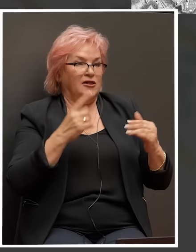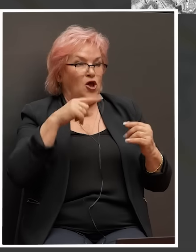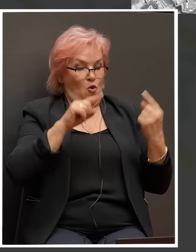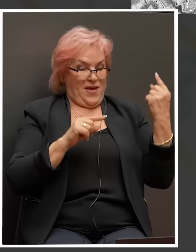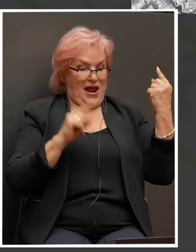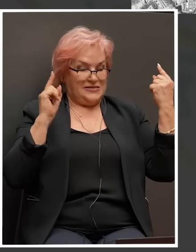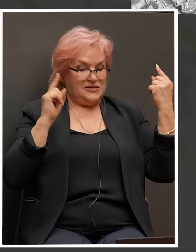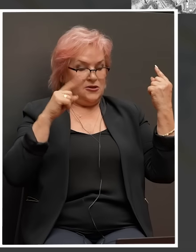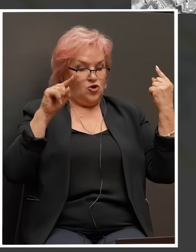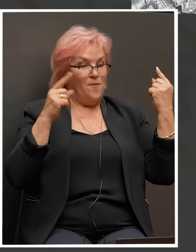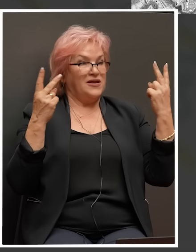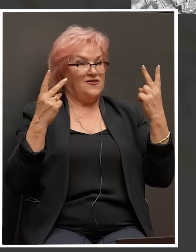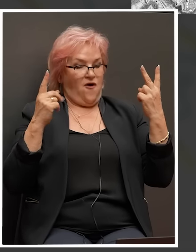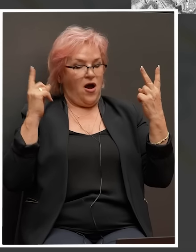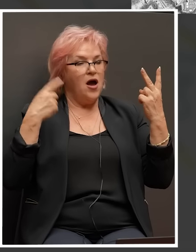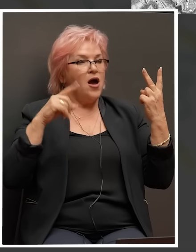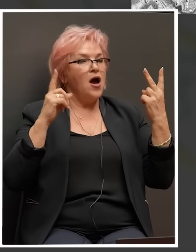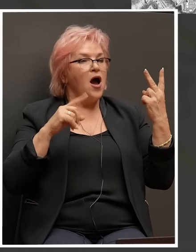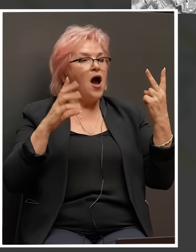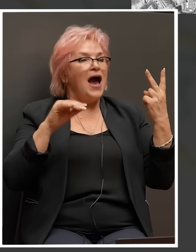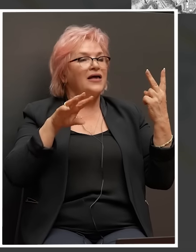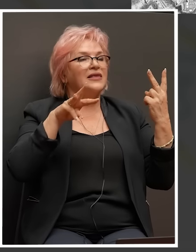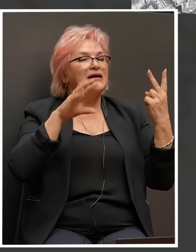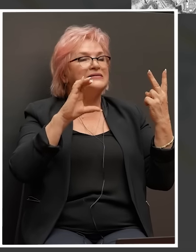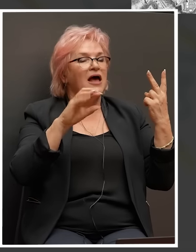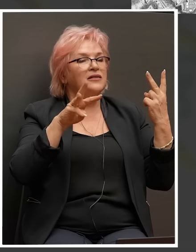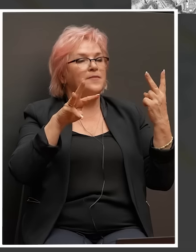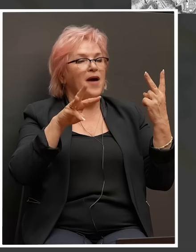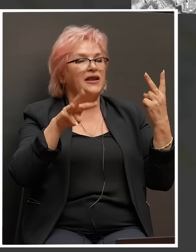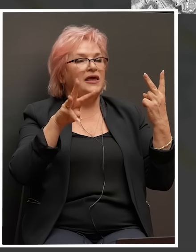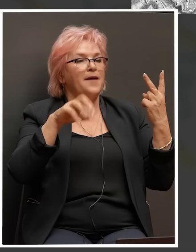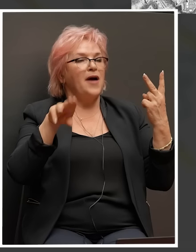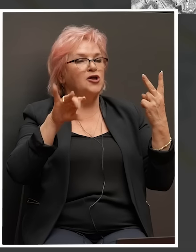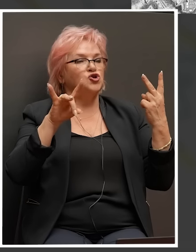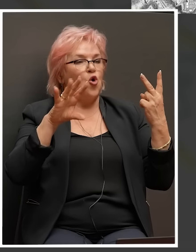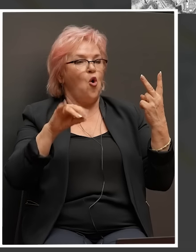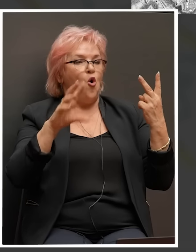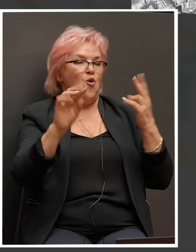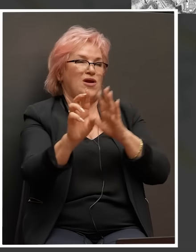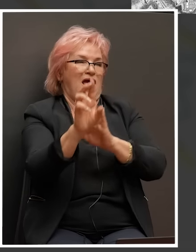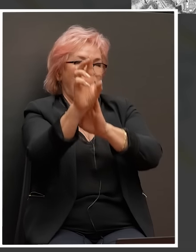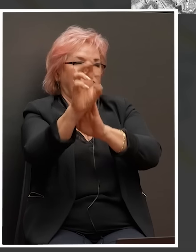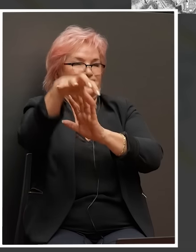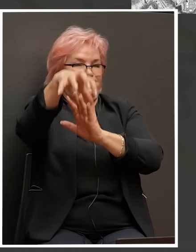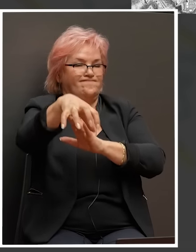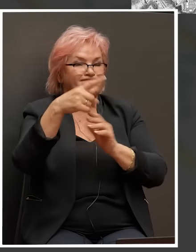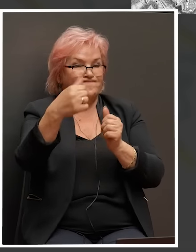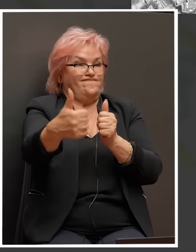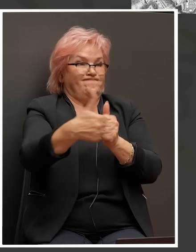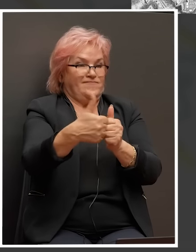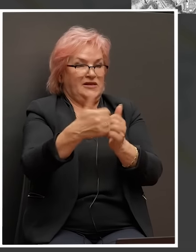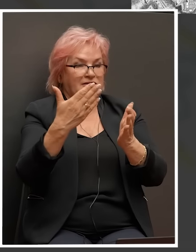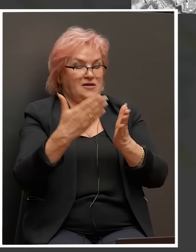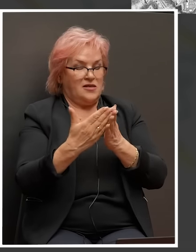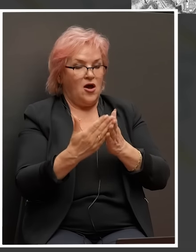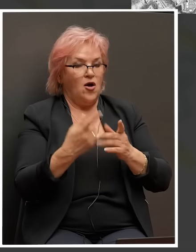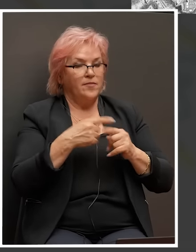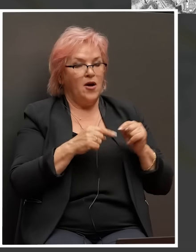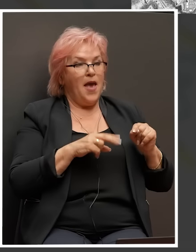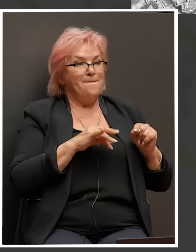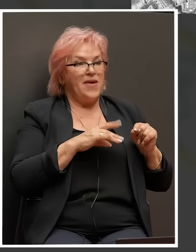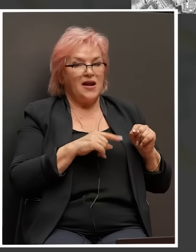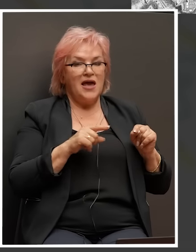два на этой карте, на этой схеме – это базилика Санта-Мария-Маджоре. Поскольку она находится в непосредственной близости,